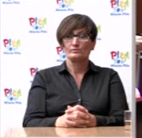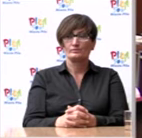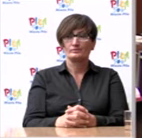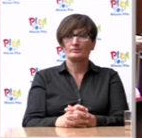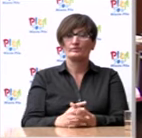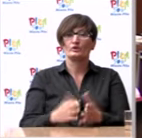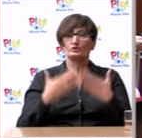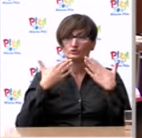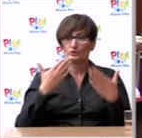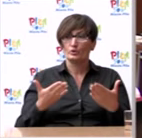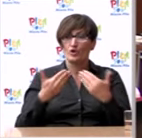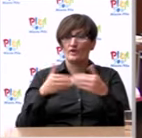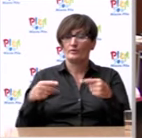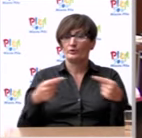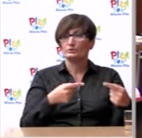Dziękuję bardzo. Otwieram dyskusję.